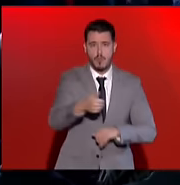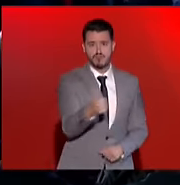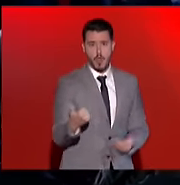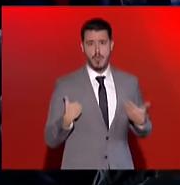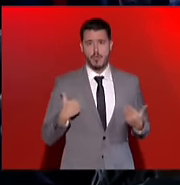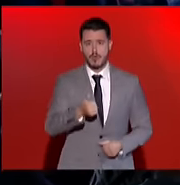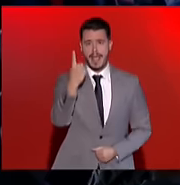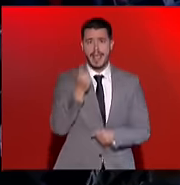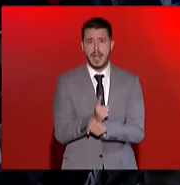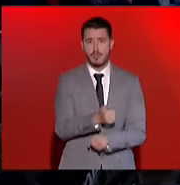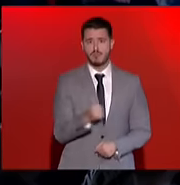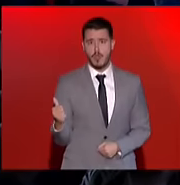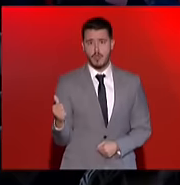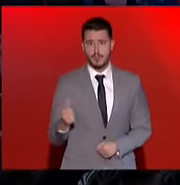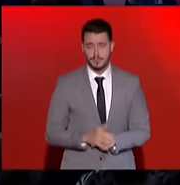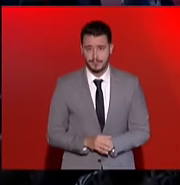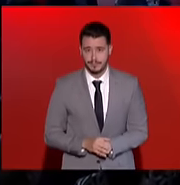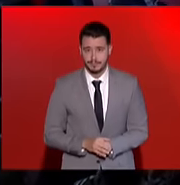λεπτό δεν